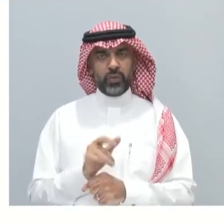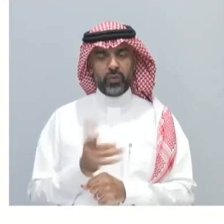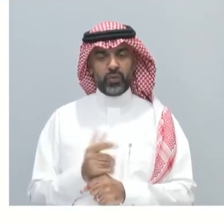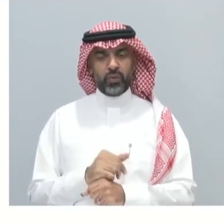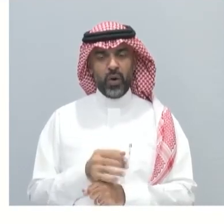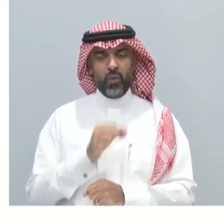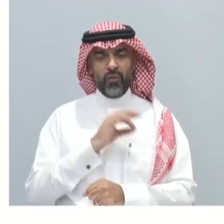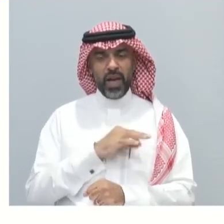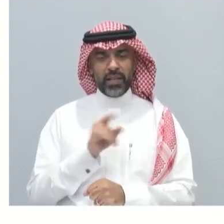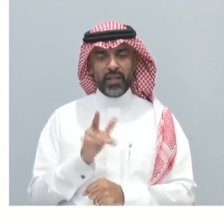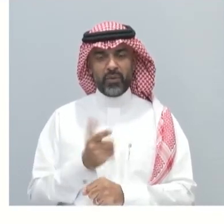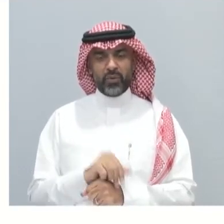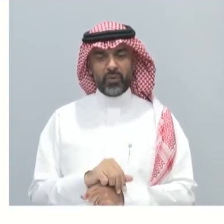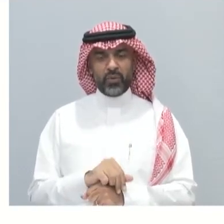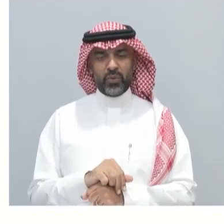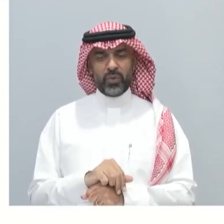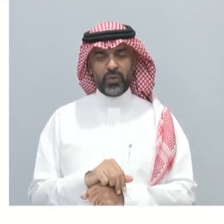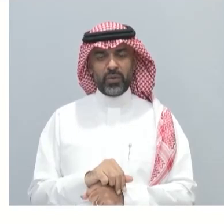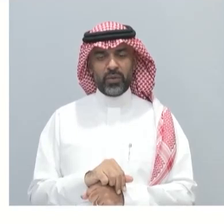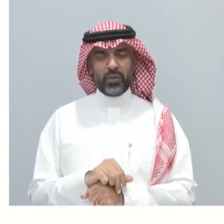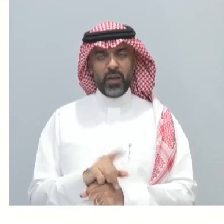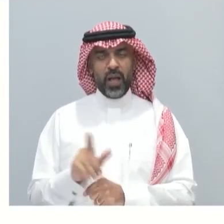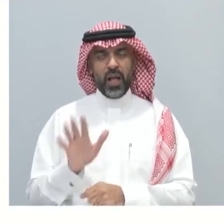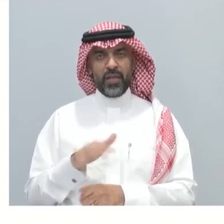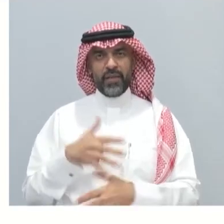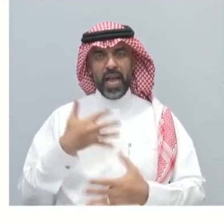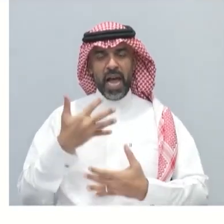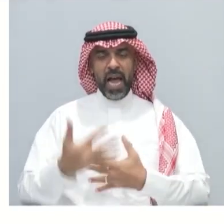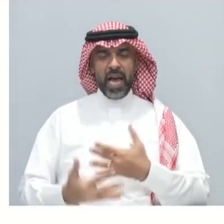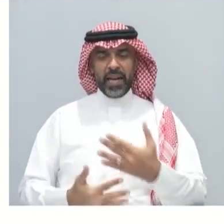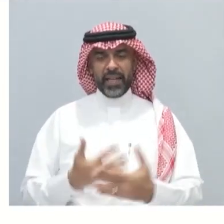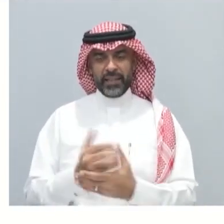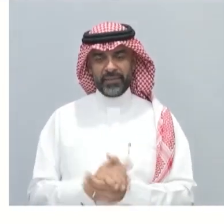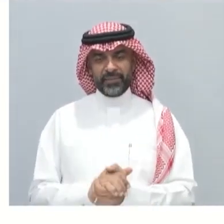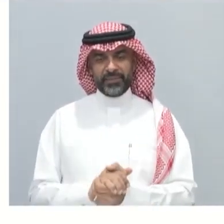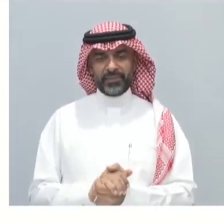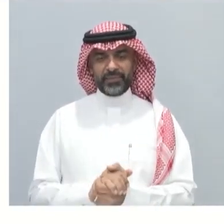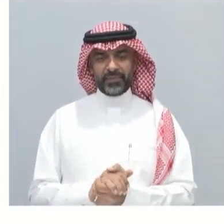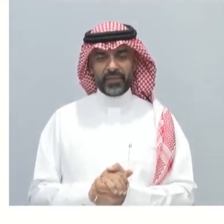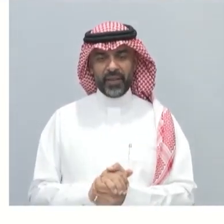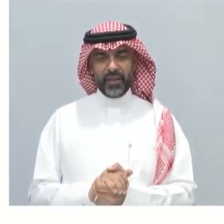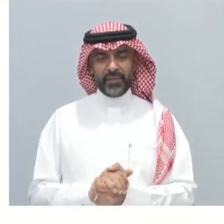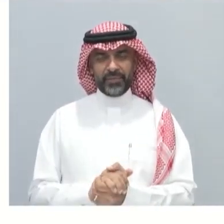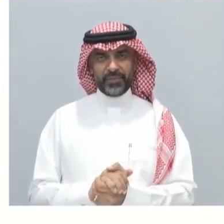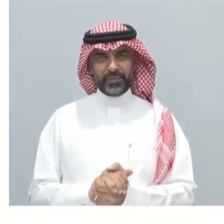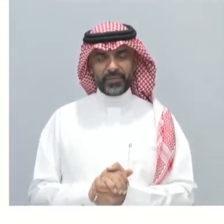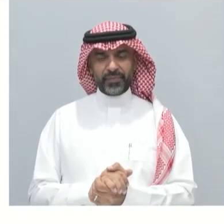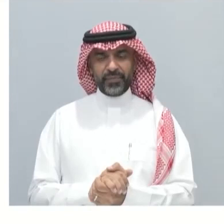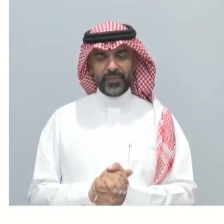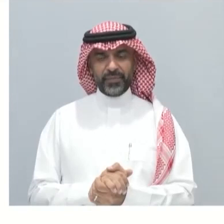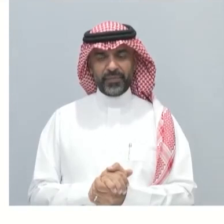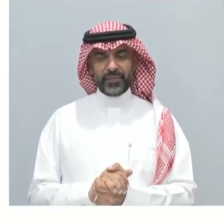بالفريسة هذه الارجل نلاحظ او الاقدام تستخدم في عمليه ماذا الحركه